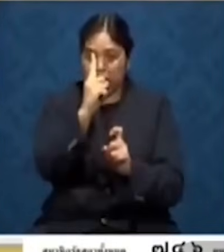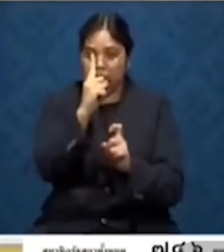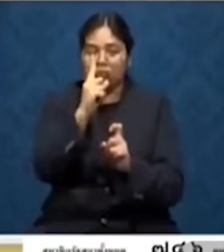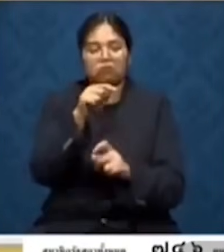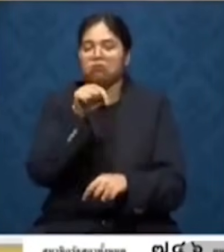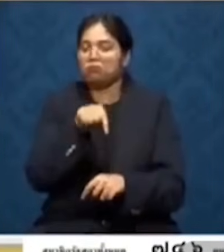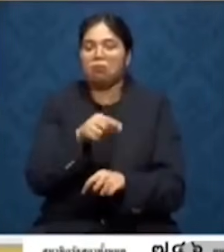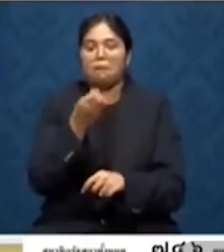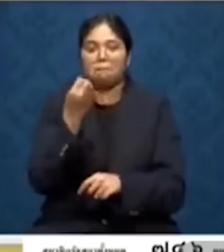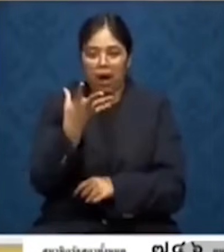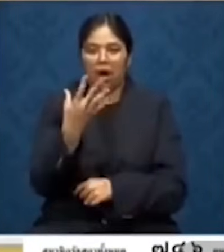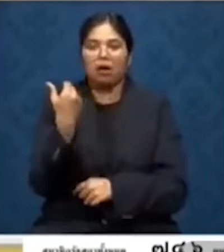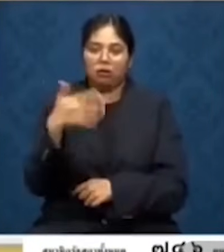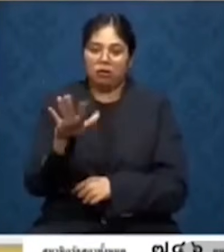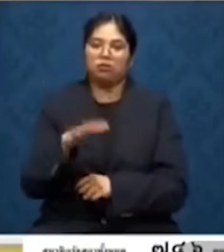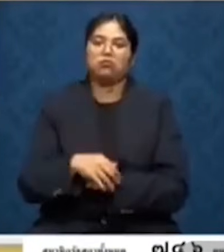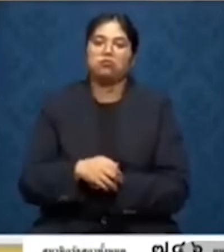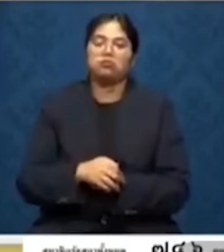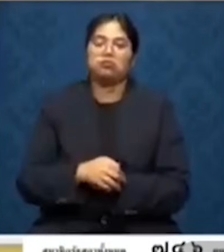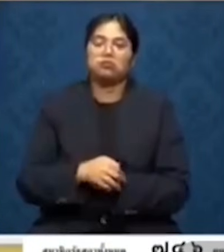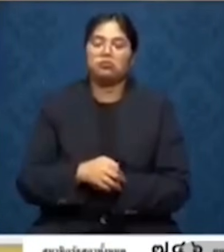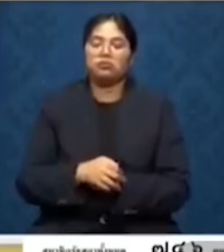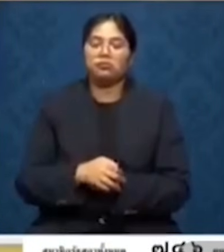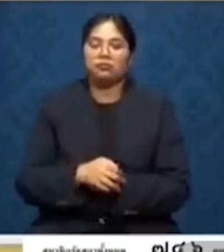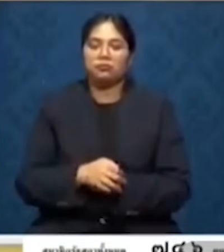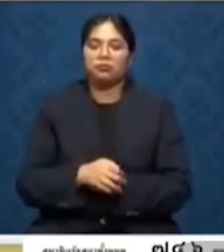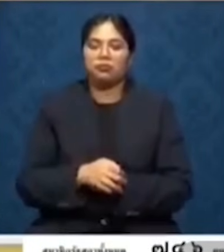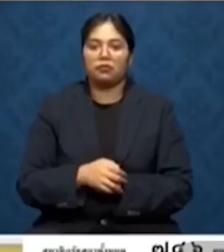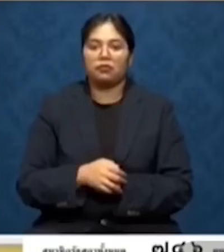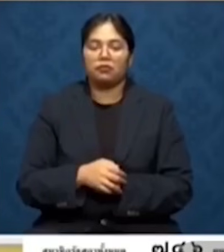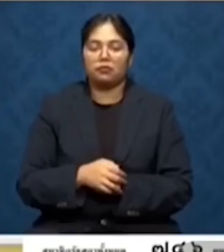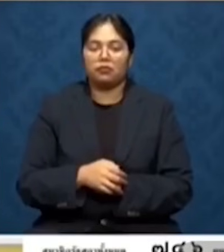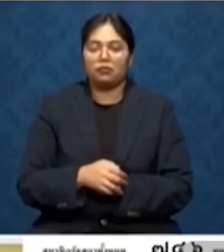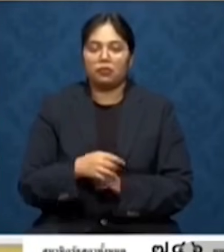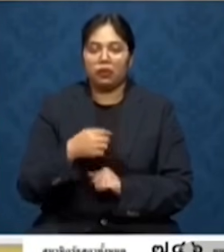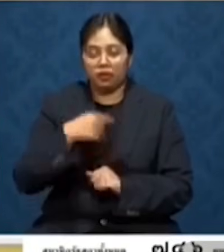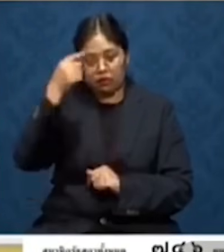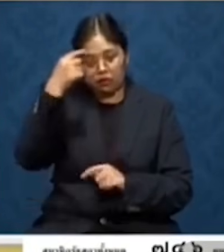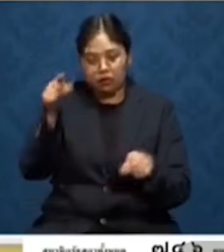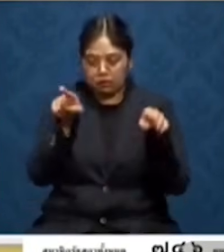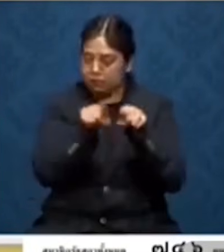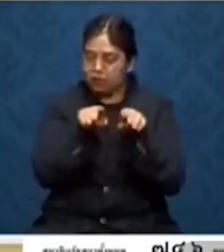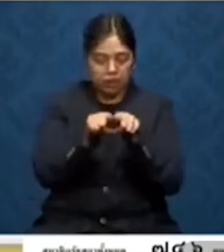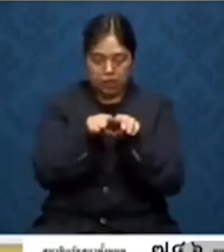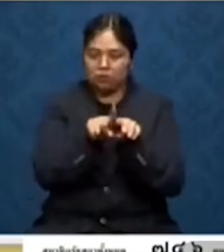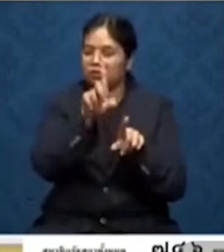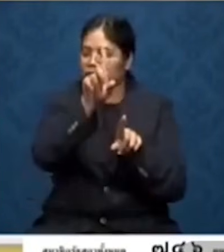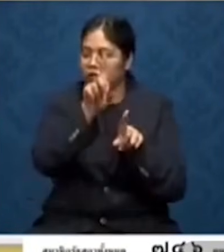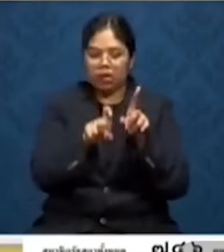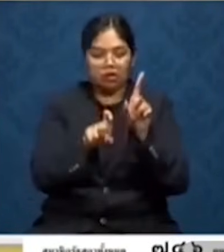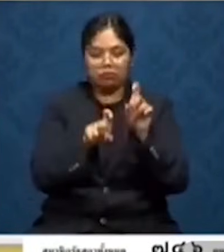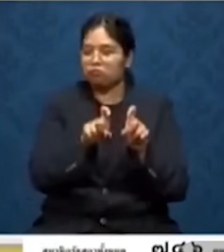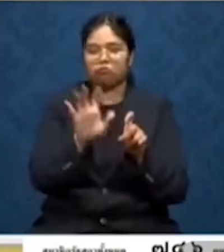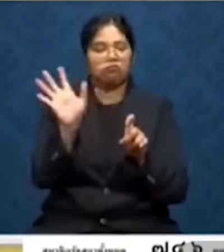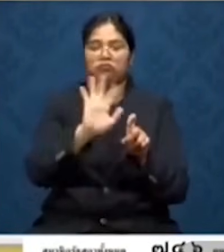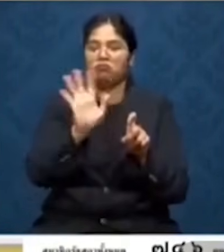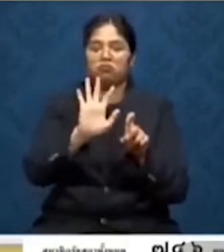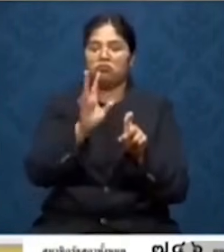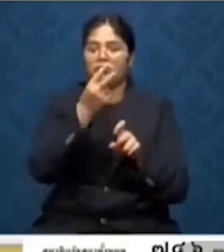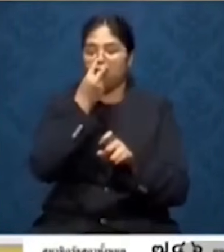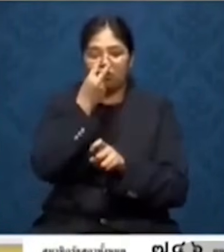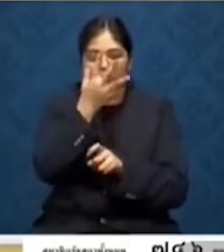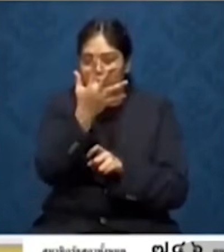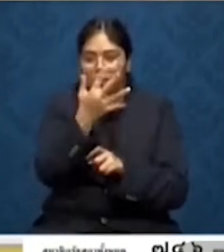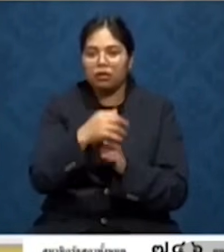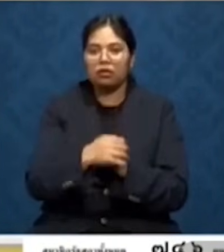เทศนี้เราเห็นตรงกันครับว่าการสูญเสียไม่ควรจะเกิดขึ้นส่วนวิธีการแก้ไขปัญ